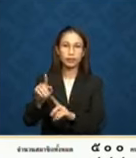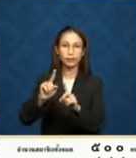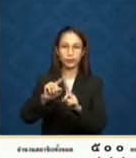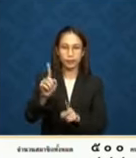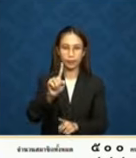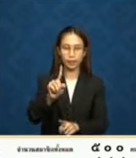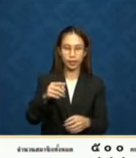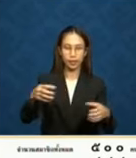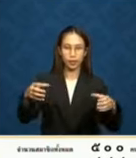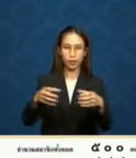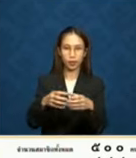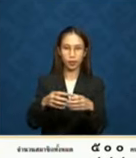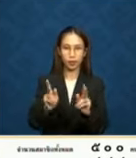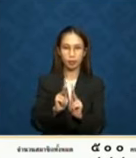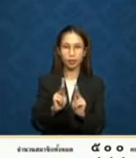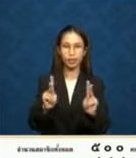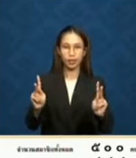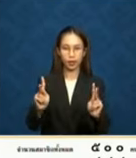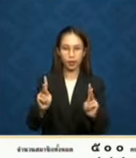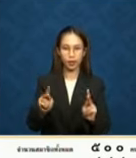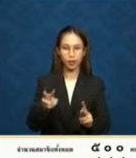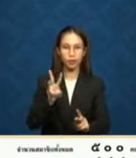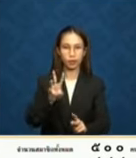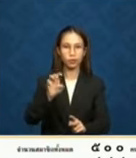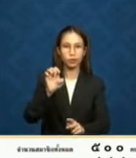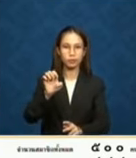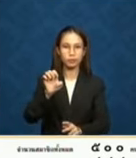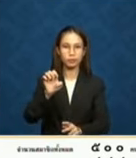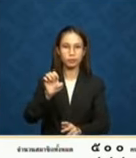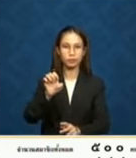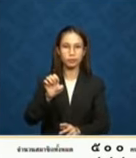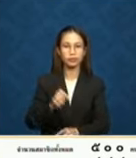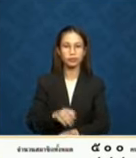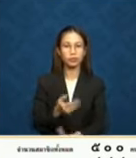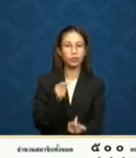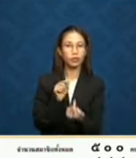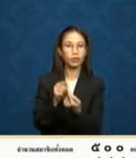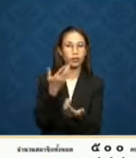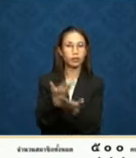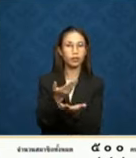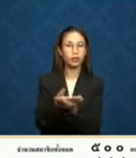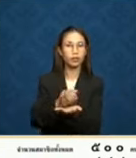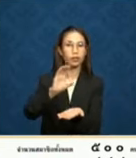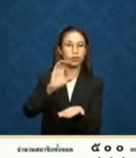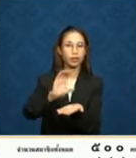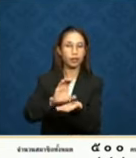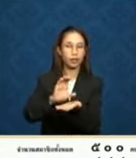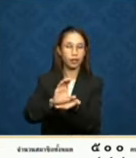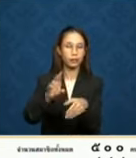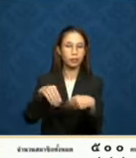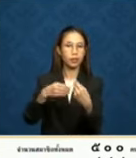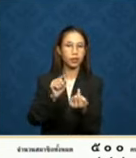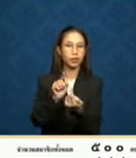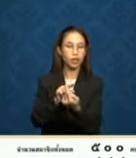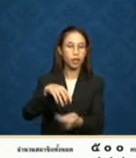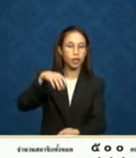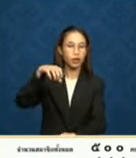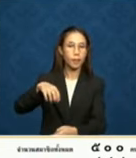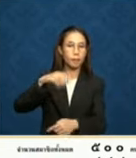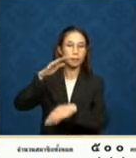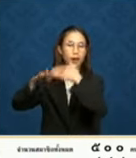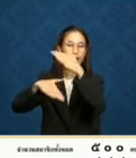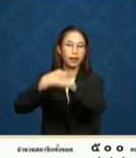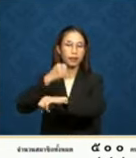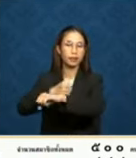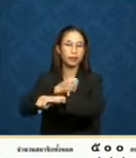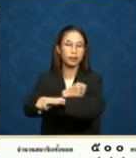มากัดที่การวิศามันเรื่องของงบประมาณว่าสำหรับกลมพัฒนาฟี